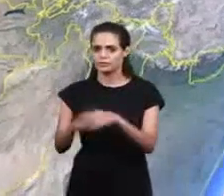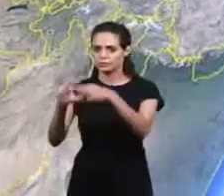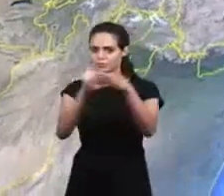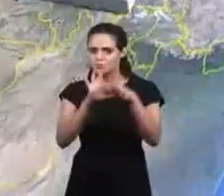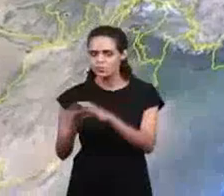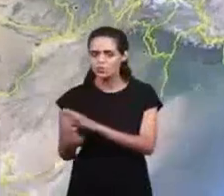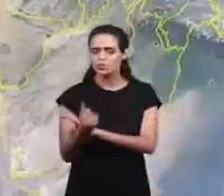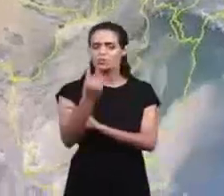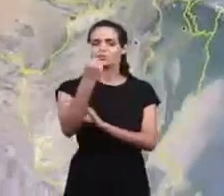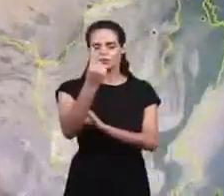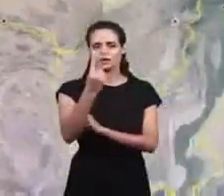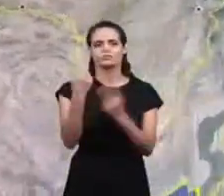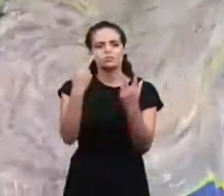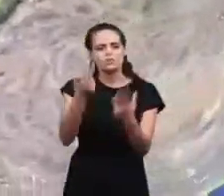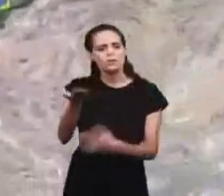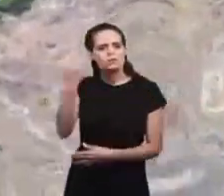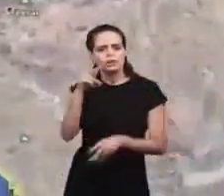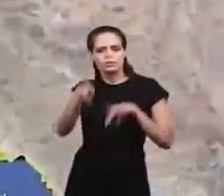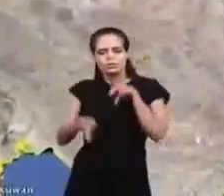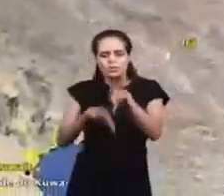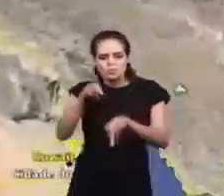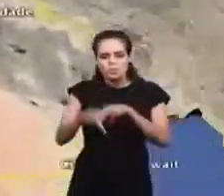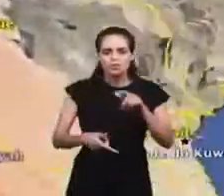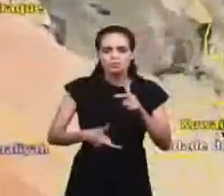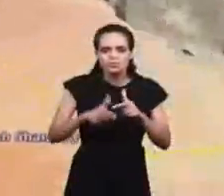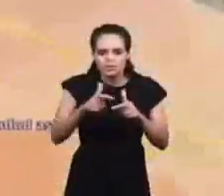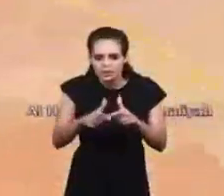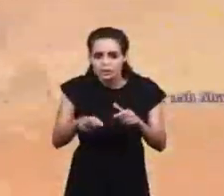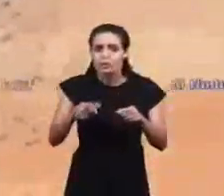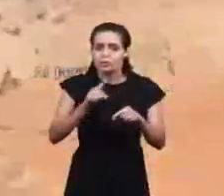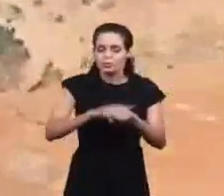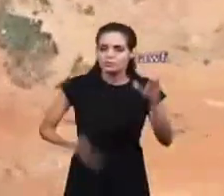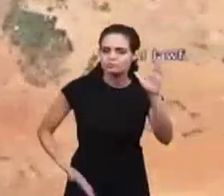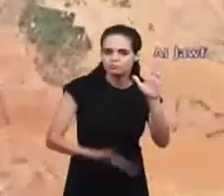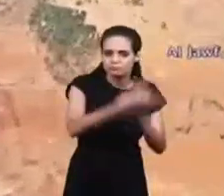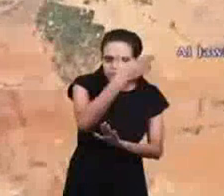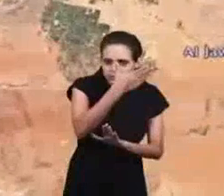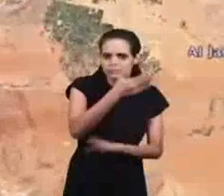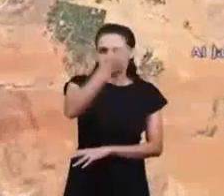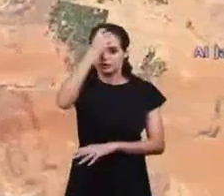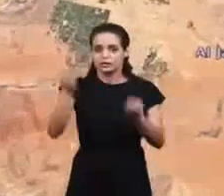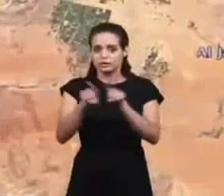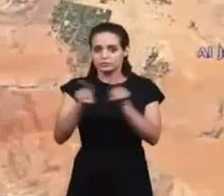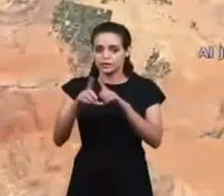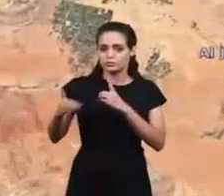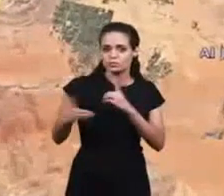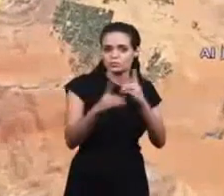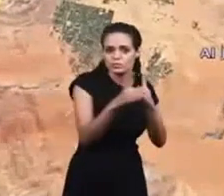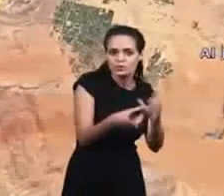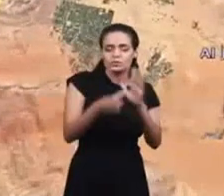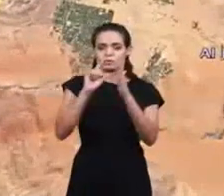und Gemeinschaft. Wie es die Hebräer beim Auszug aus Ägypten und Jünger es mit dem Herrn Jesus am Vorabend